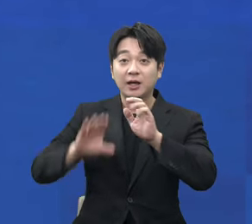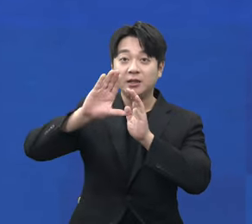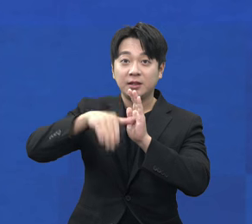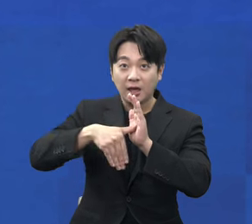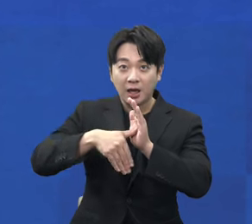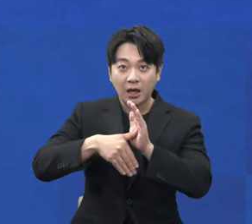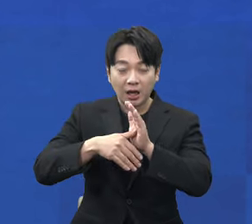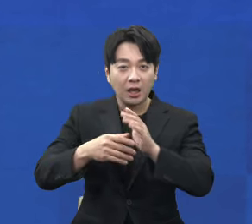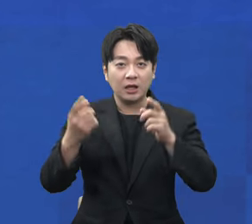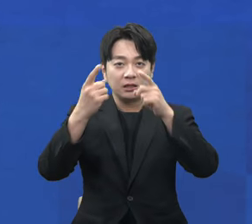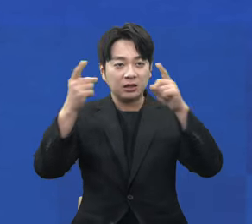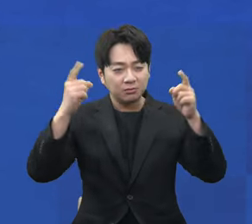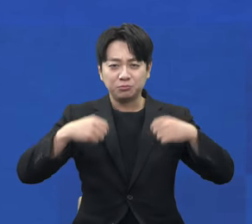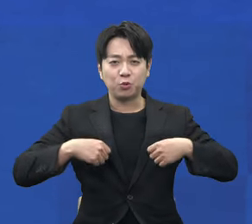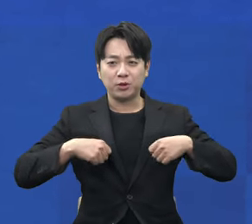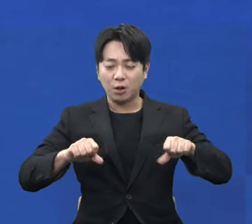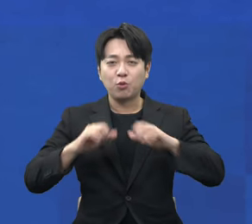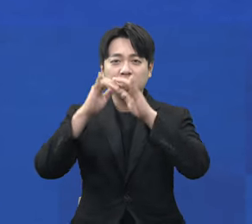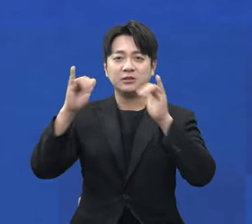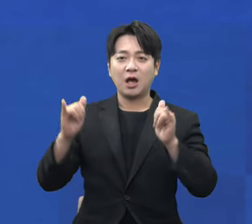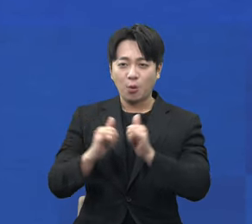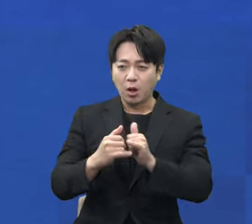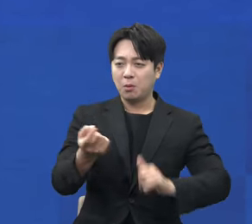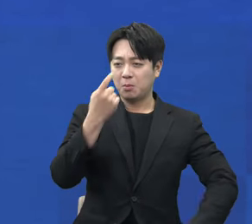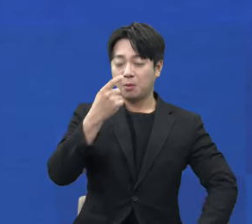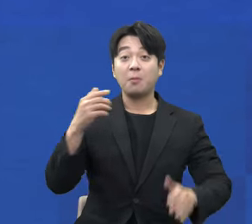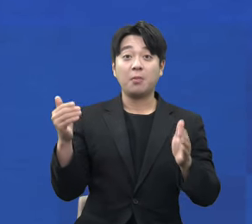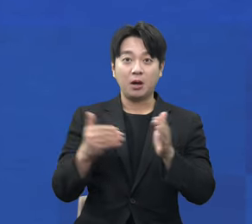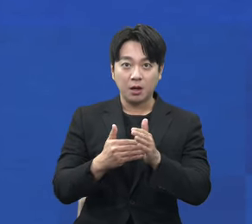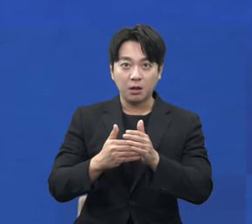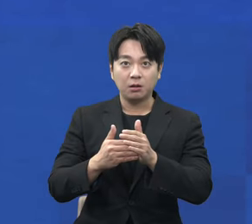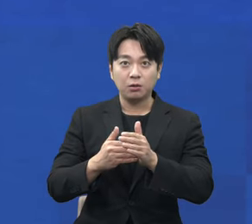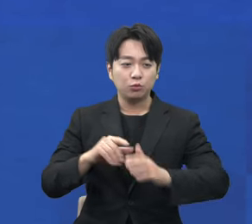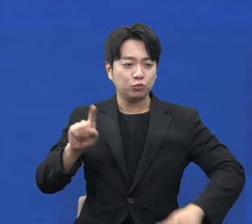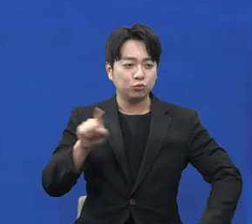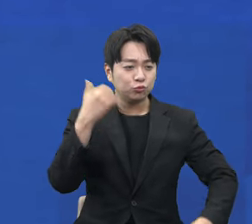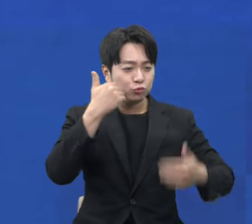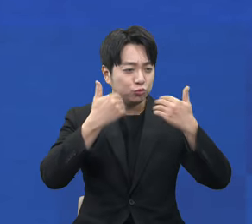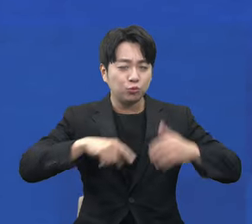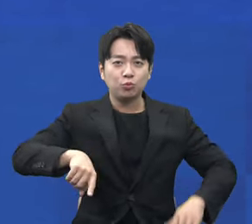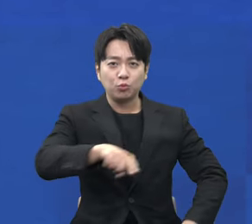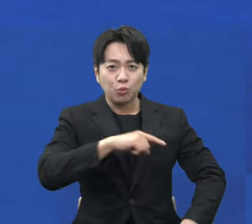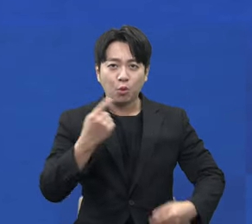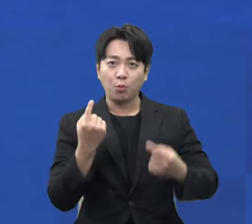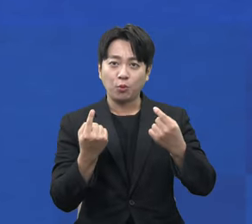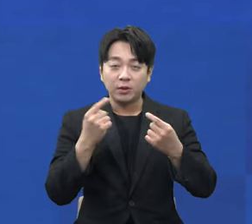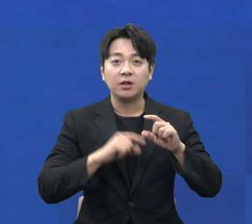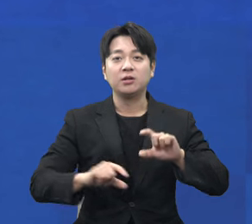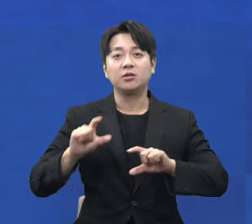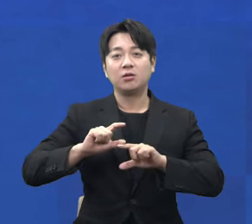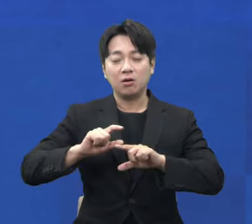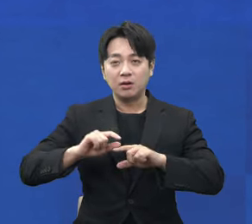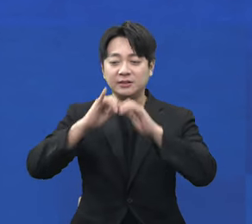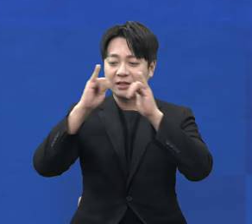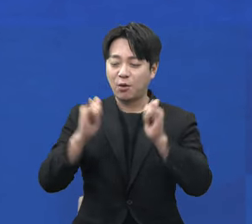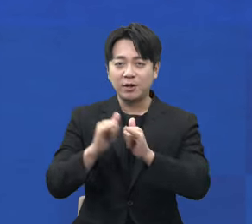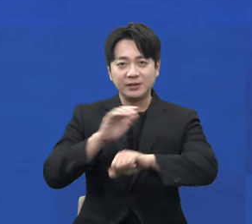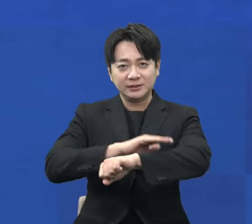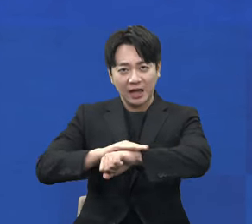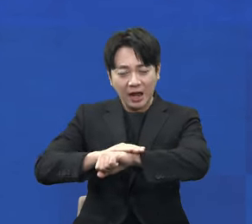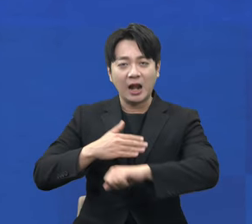포기하고 세상을 먼저 배웠습니다. 그렇기에 누구보다 더 청년들을 잘 이해하고 잘한다고 자부할 수